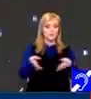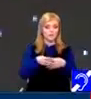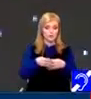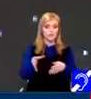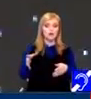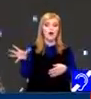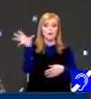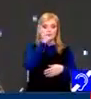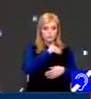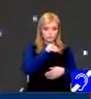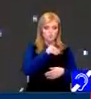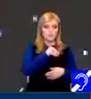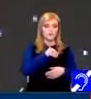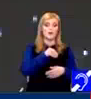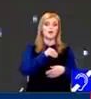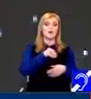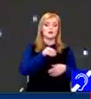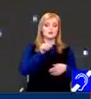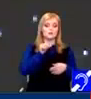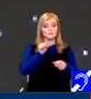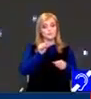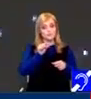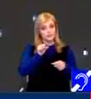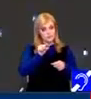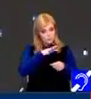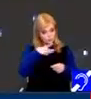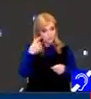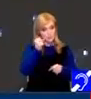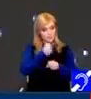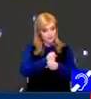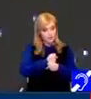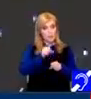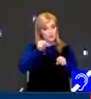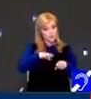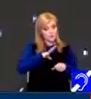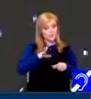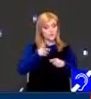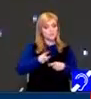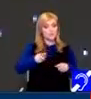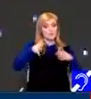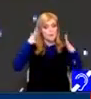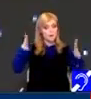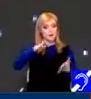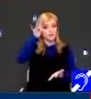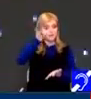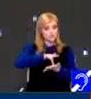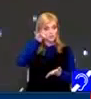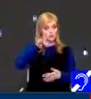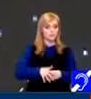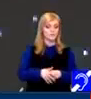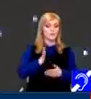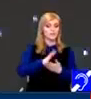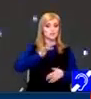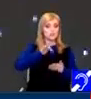am reușit să contribuim probabil la cel mai mare parteneriat